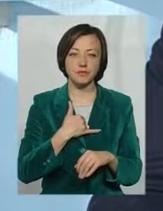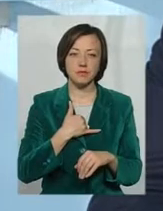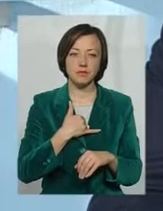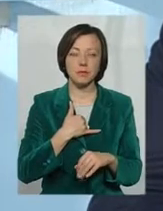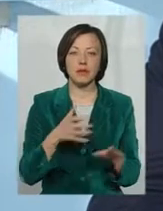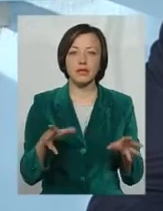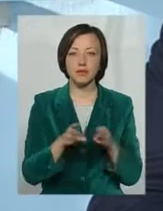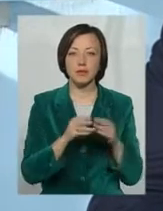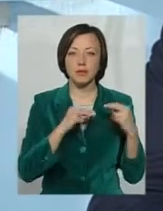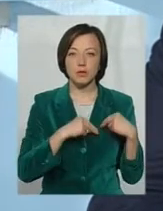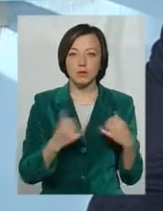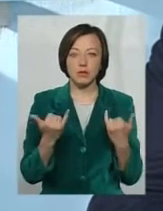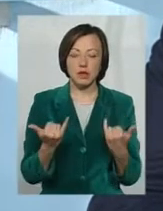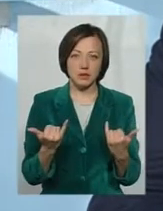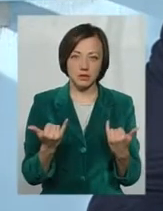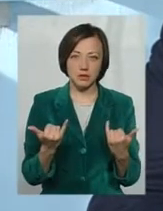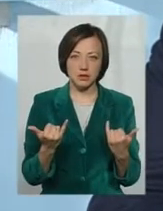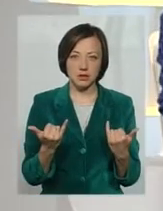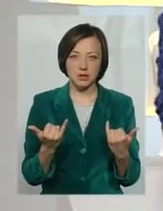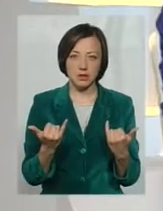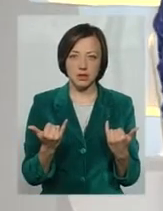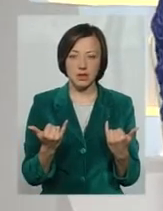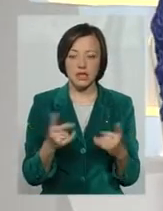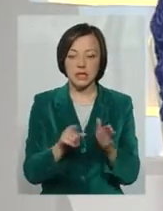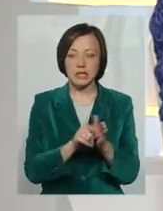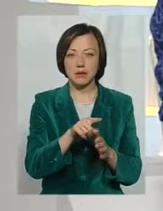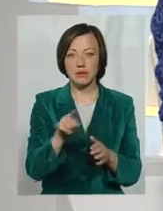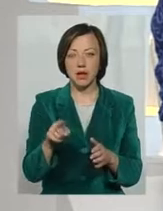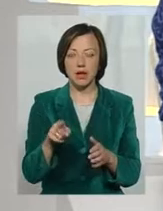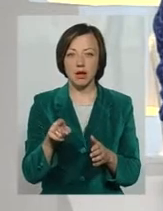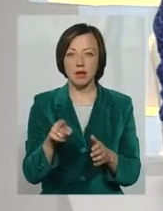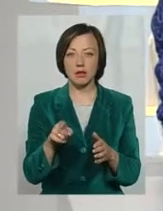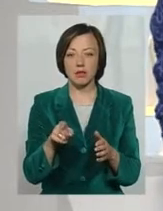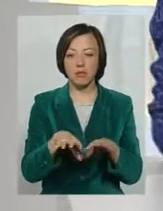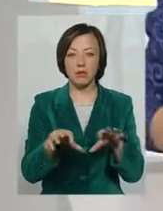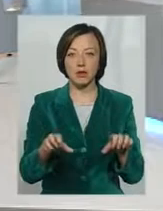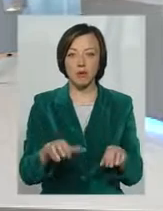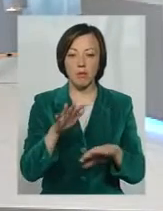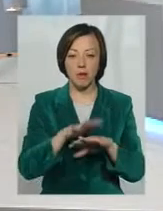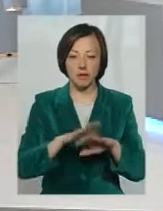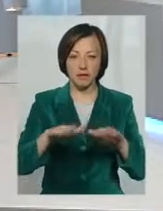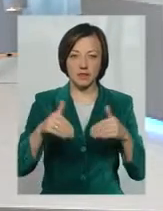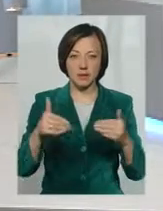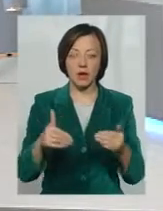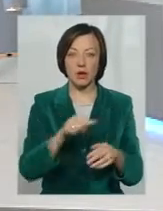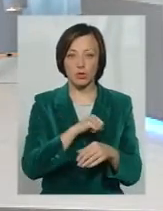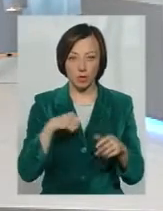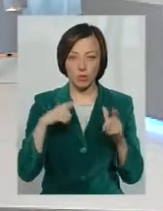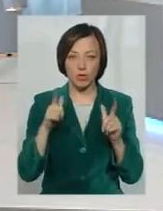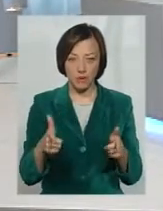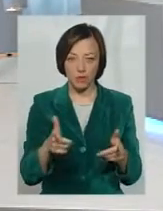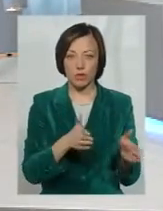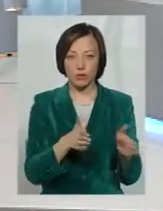ми співпрацюємо наразі з... Тобто з тими активами, які банк виставляє добровільно, з тим і